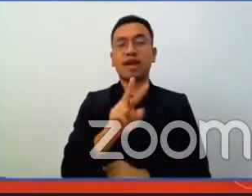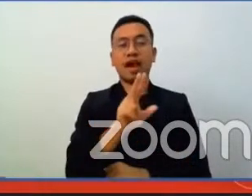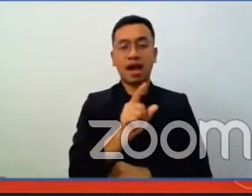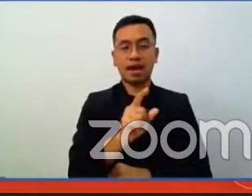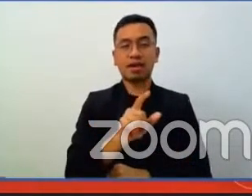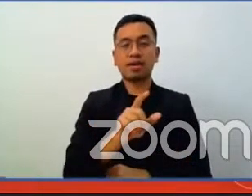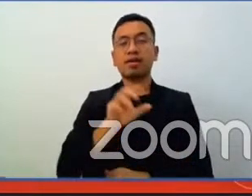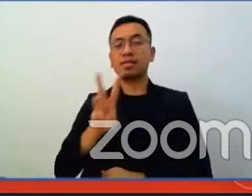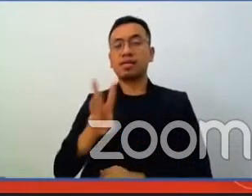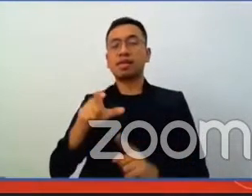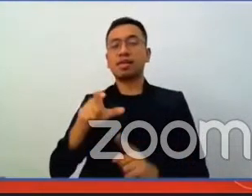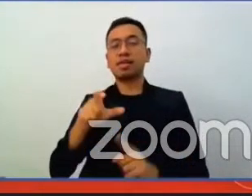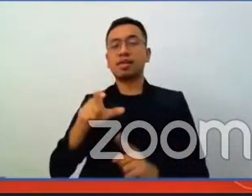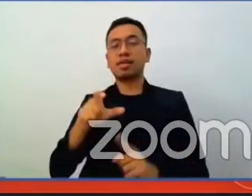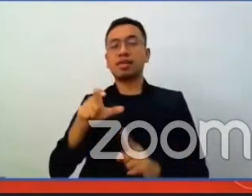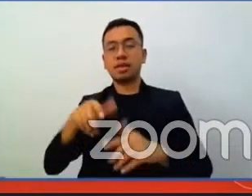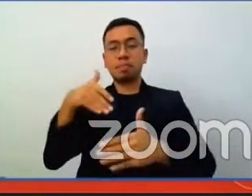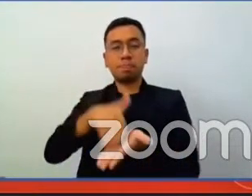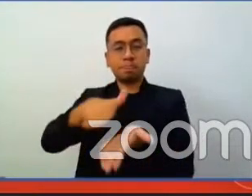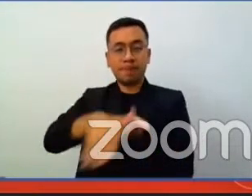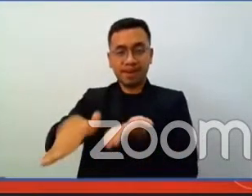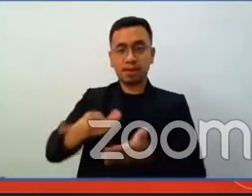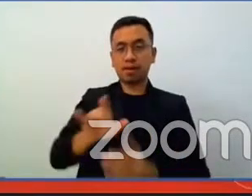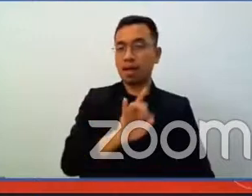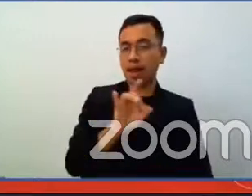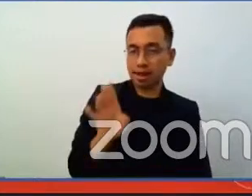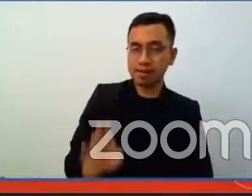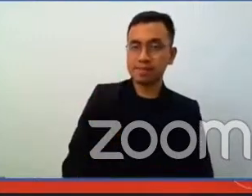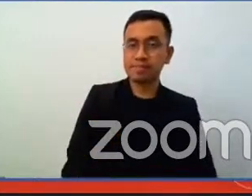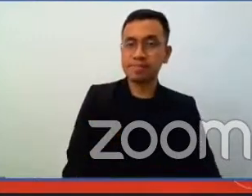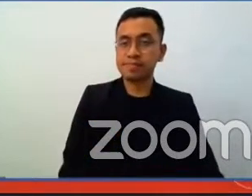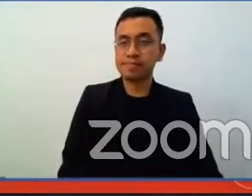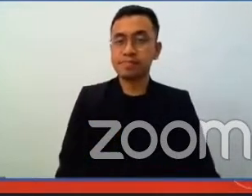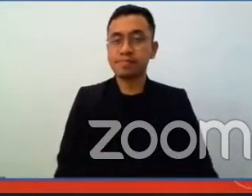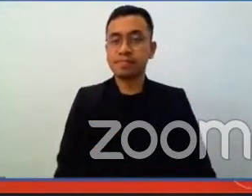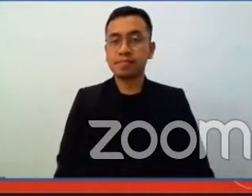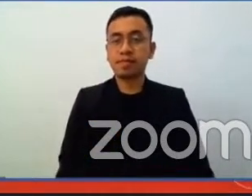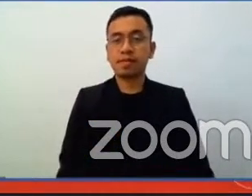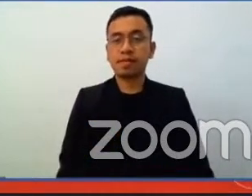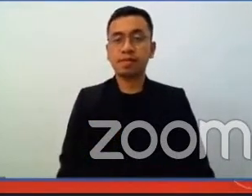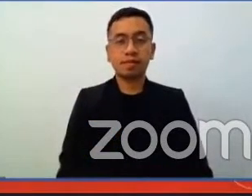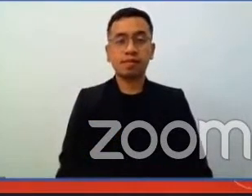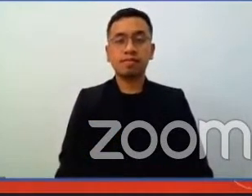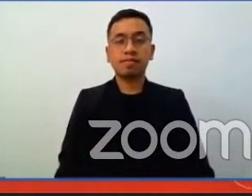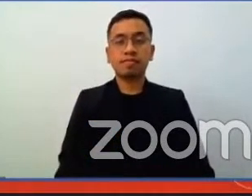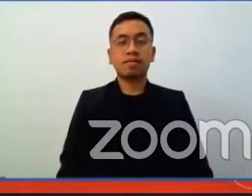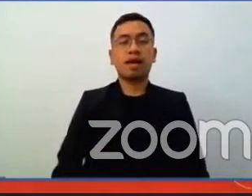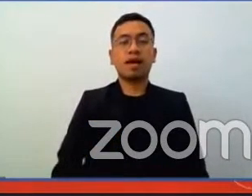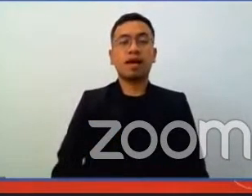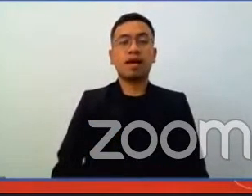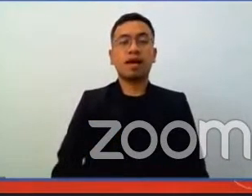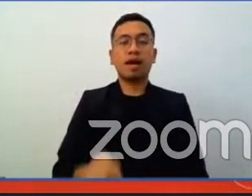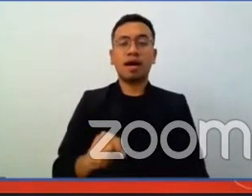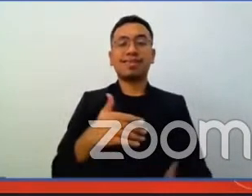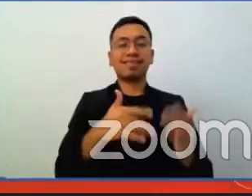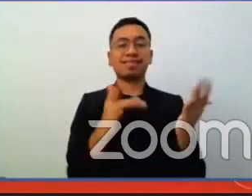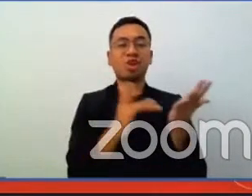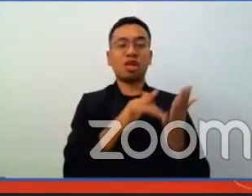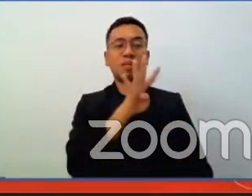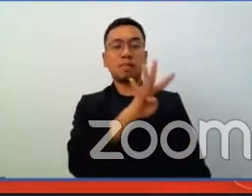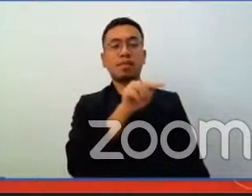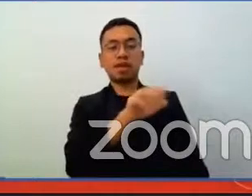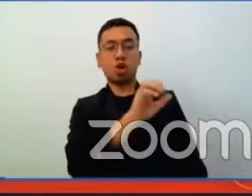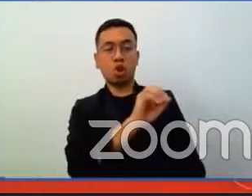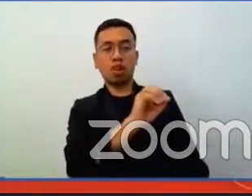printing, kemudian artificial intelligence. Bagaimana kita bisa mengadopsi teknologi 4.0 ini